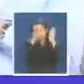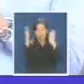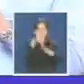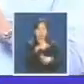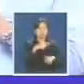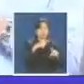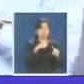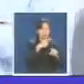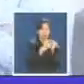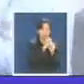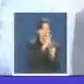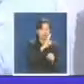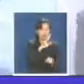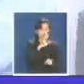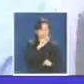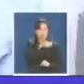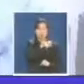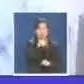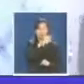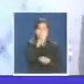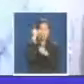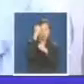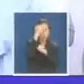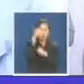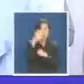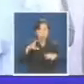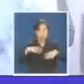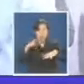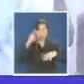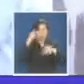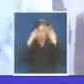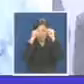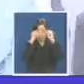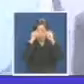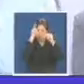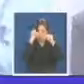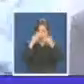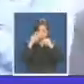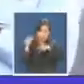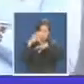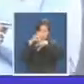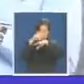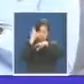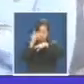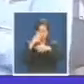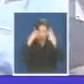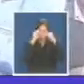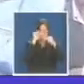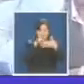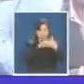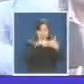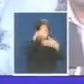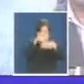ามีการผิดคำพูดนะครับแล้วก็เรียกร้องให้นายกรัฐมนตรีมาจากการเลือกตั้งแต่รัฐบาลนี้เนี่ยใคร